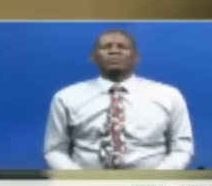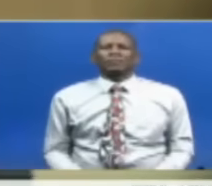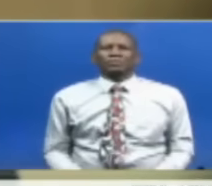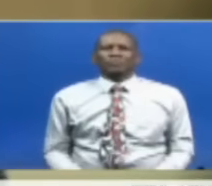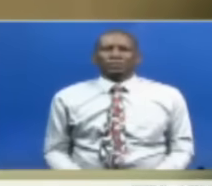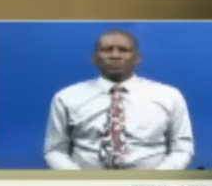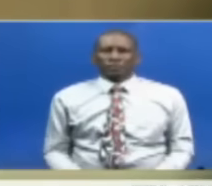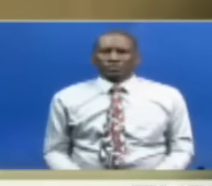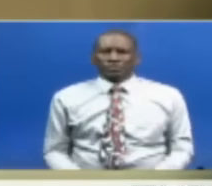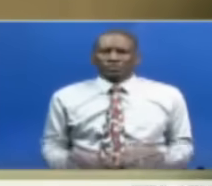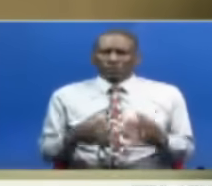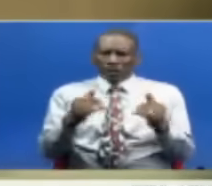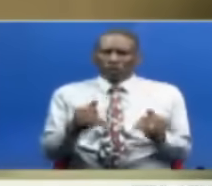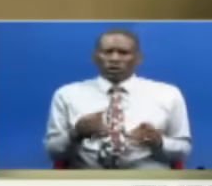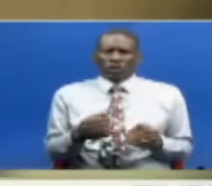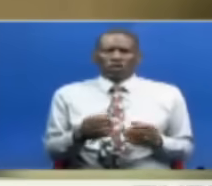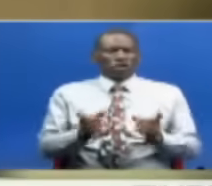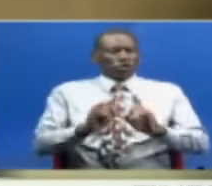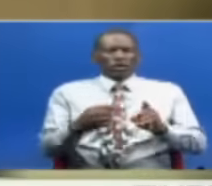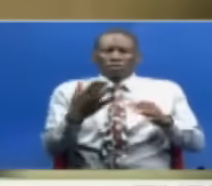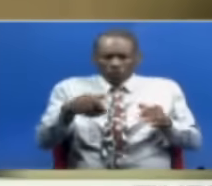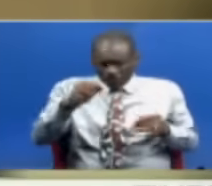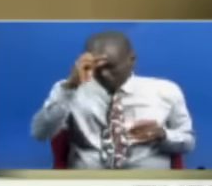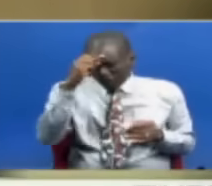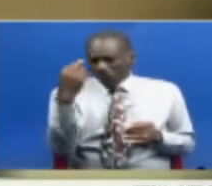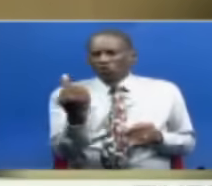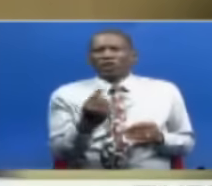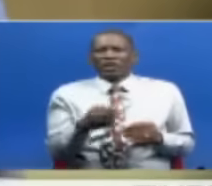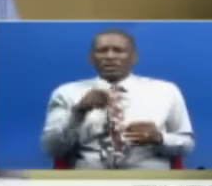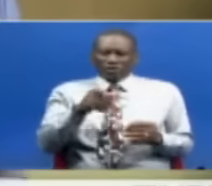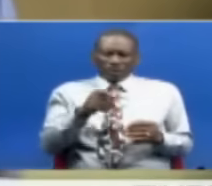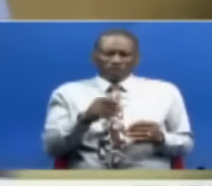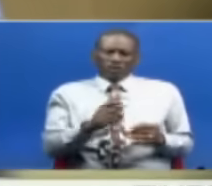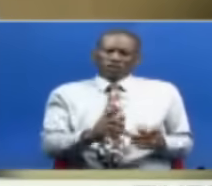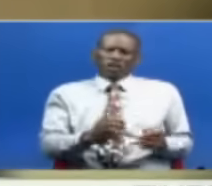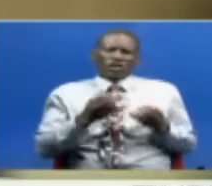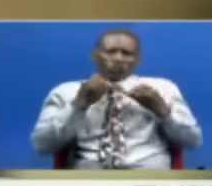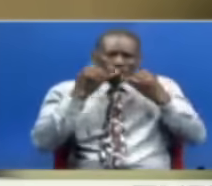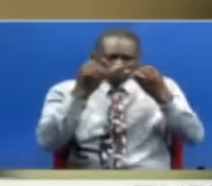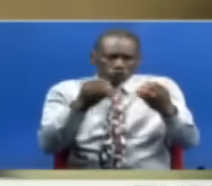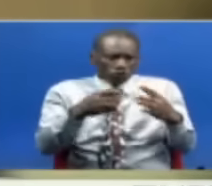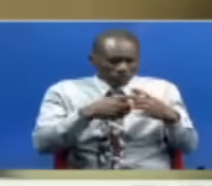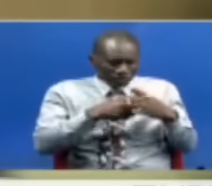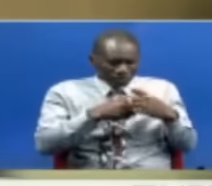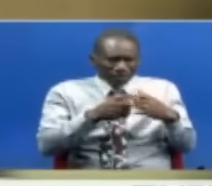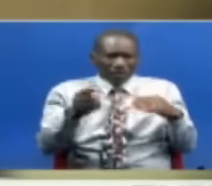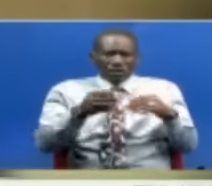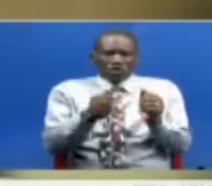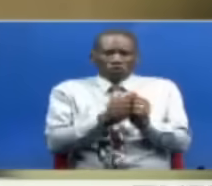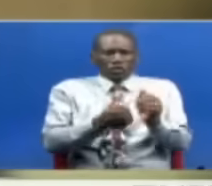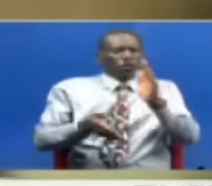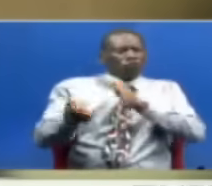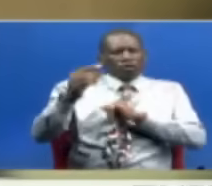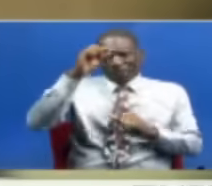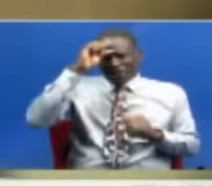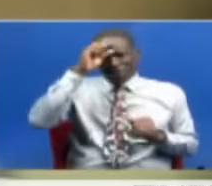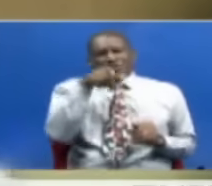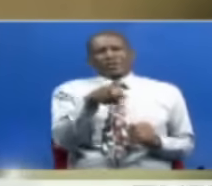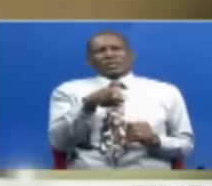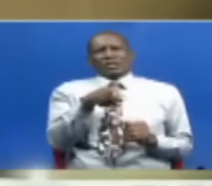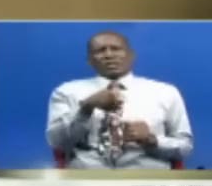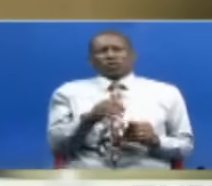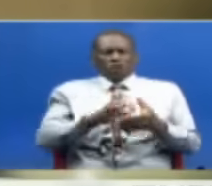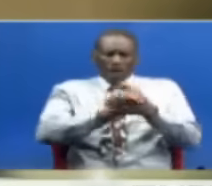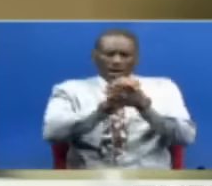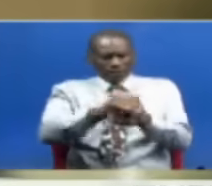Dozia, lakini sikuwe tu juu ya hii serikali. Hiyo dozia ianze na ile serikali ya